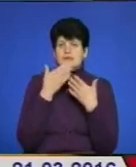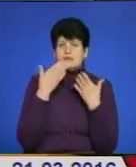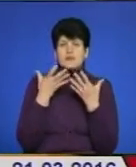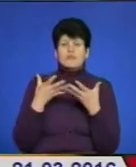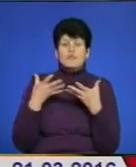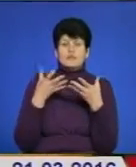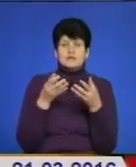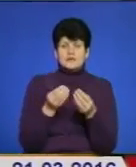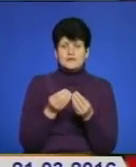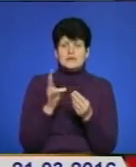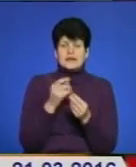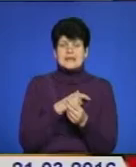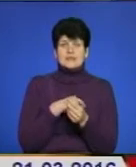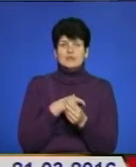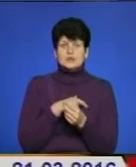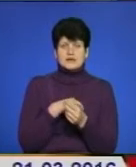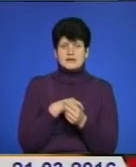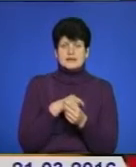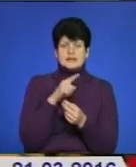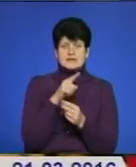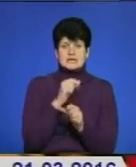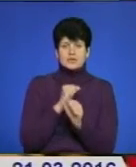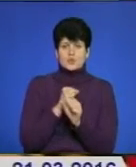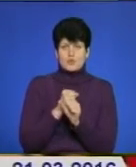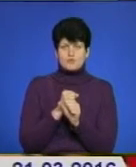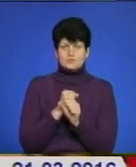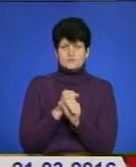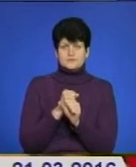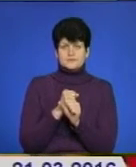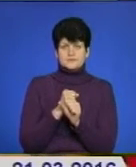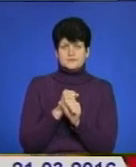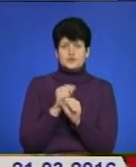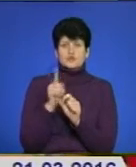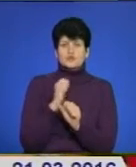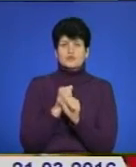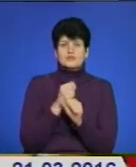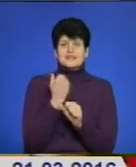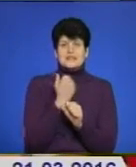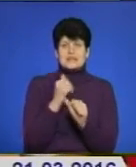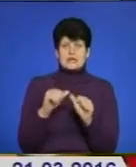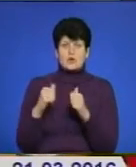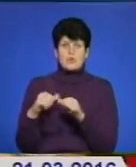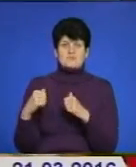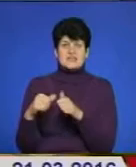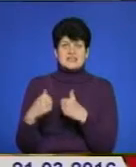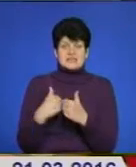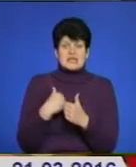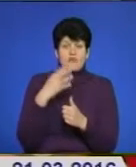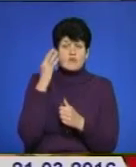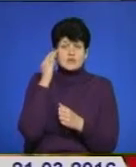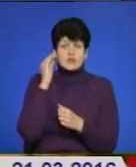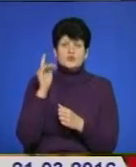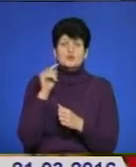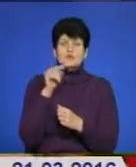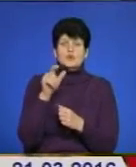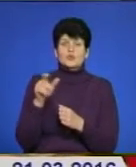на депутатів, на їхню роботу. Щодо роботи їхніх комісій, я вважаю, що ті